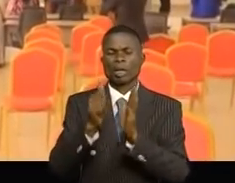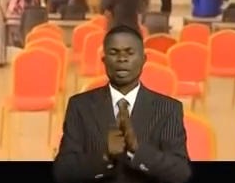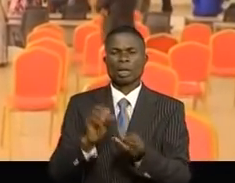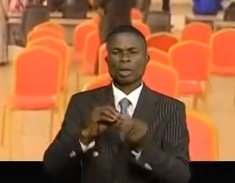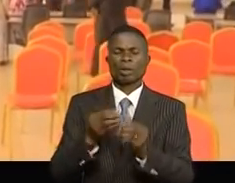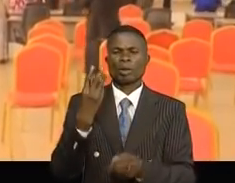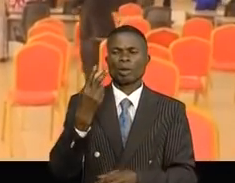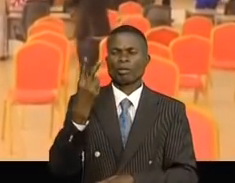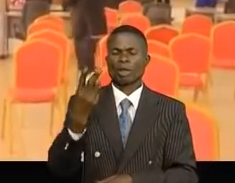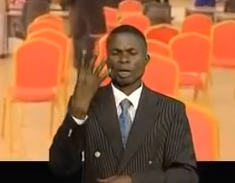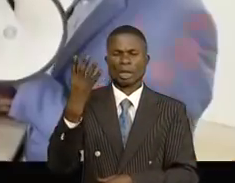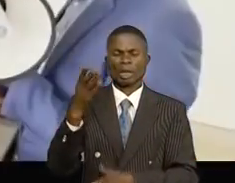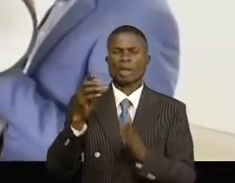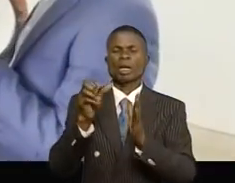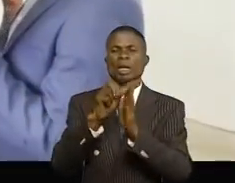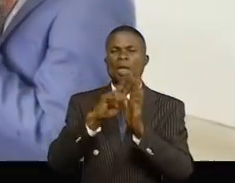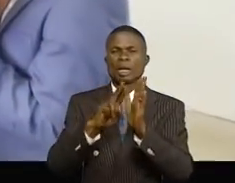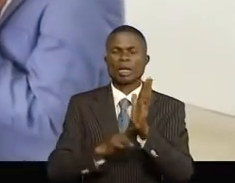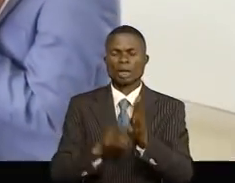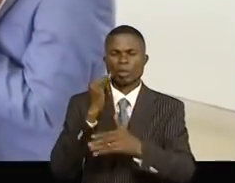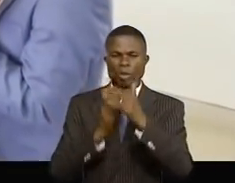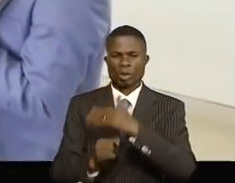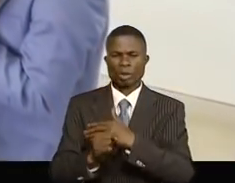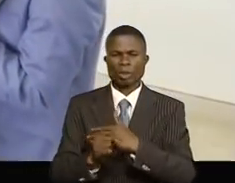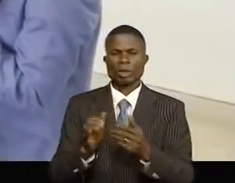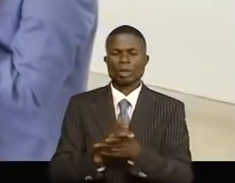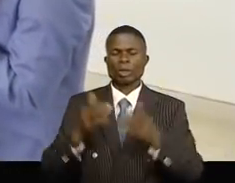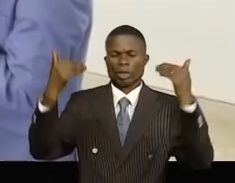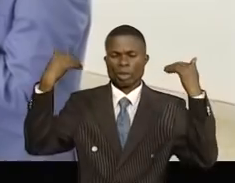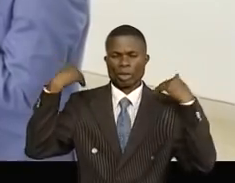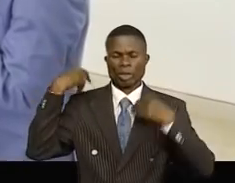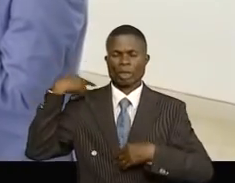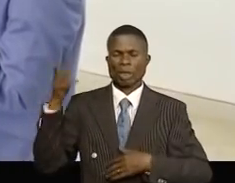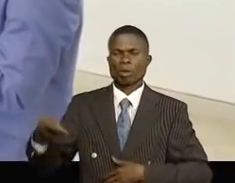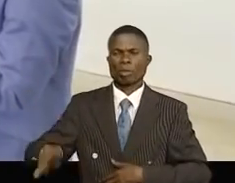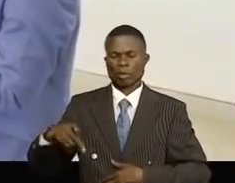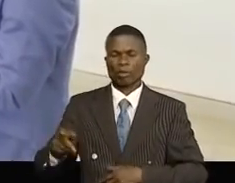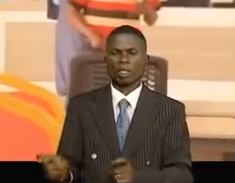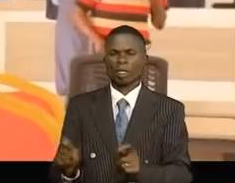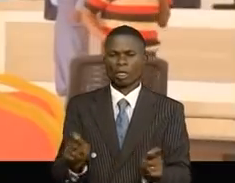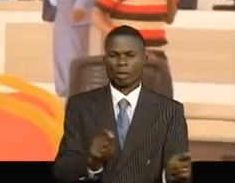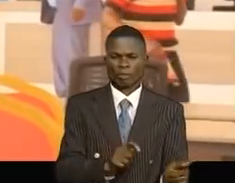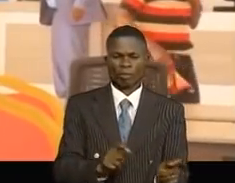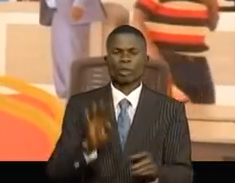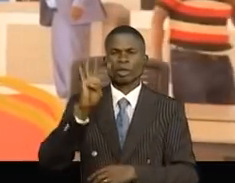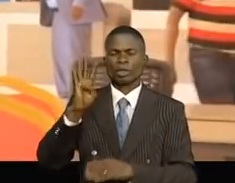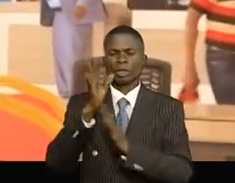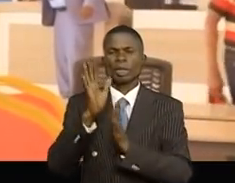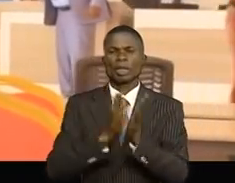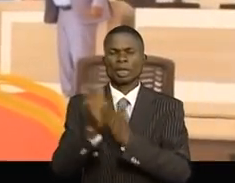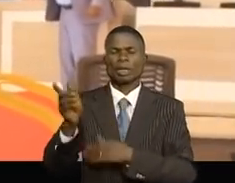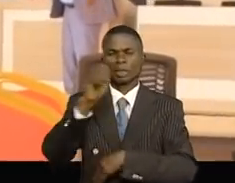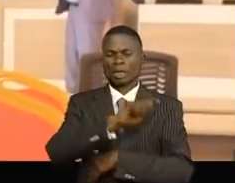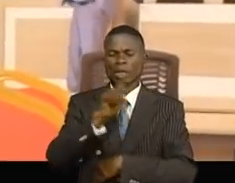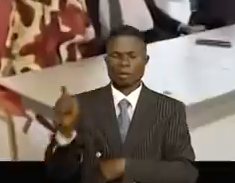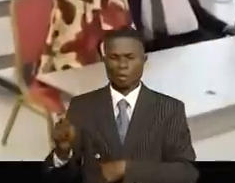du règlement intérieur de cette institution, les députés provinciaux du Tanganyika à la séance plénière. Ce jeudi 15 avril, il a